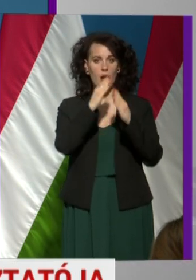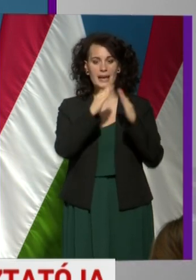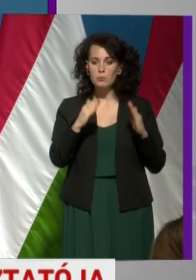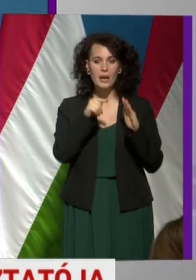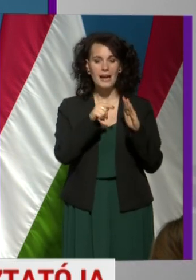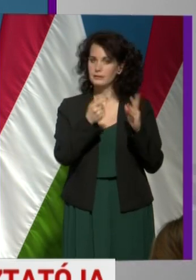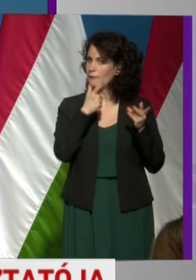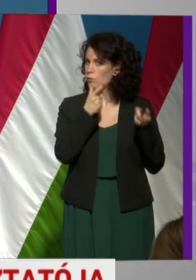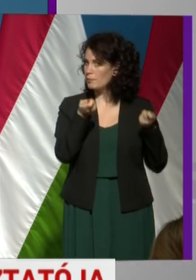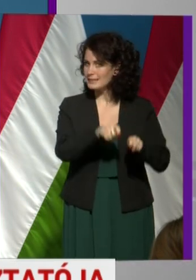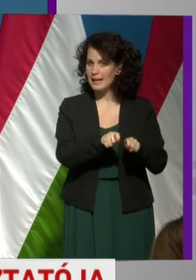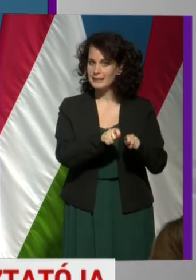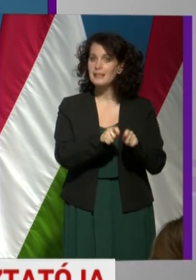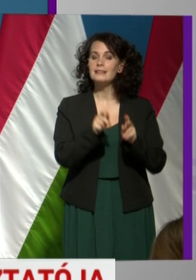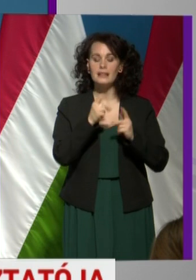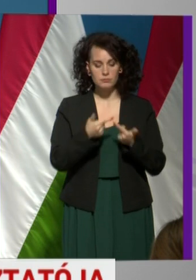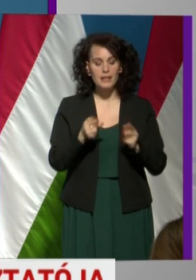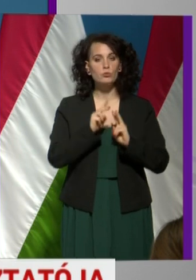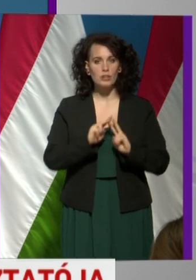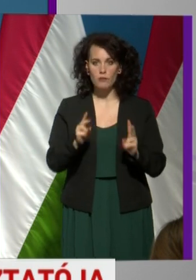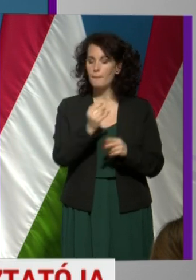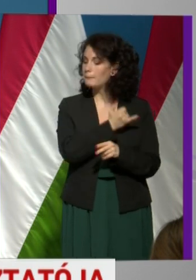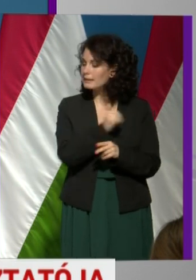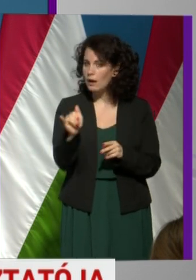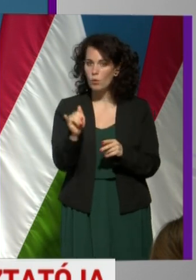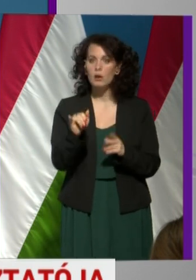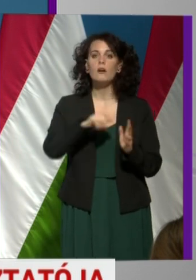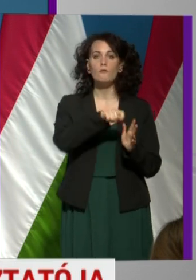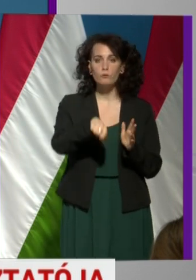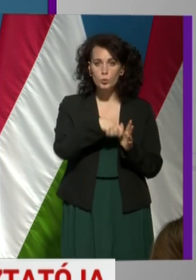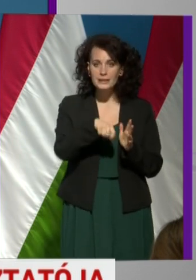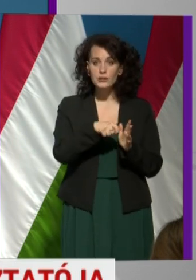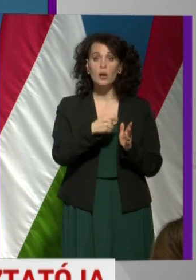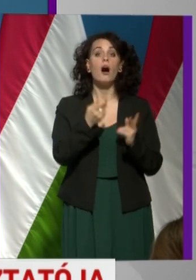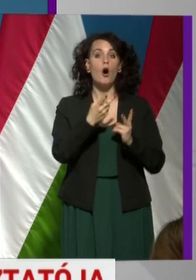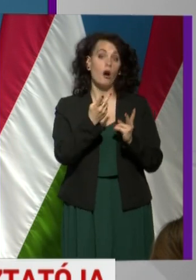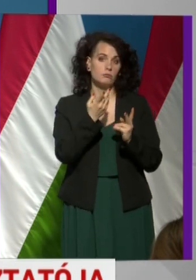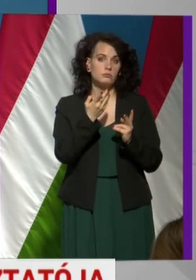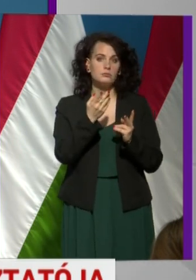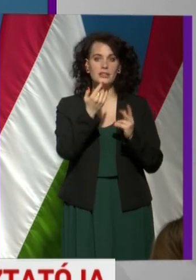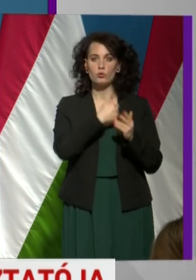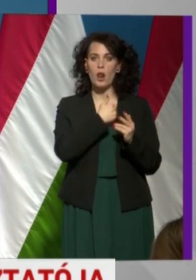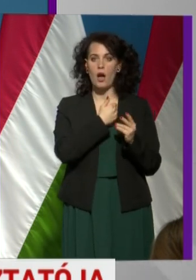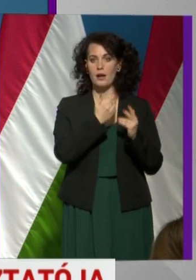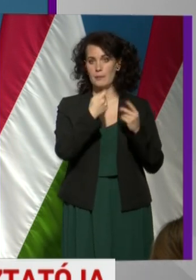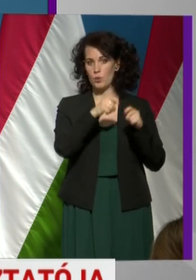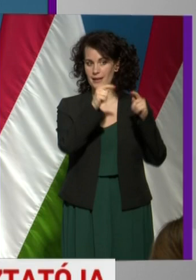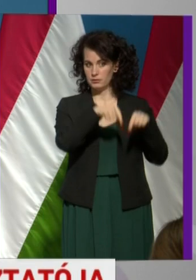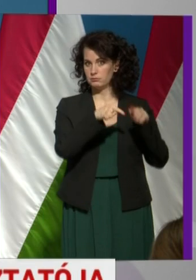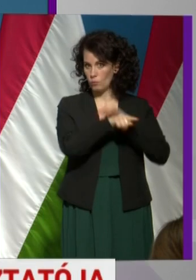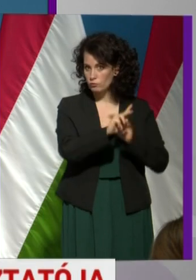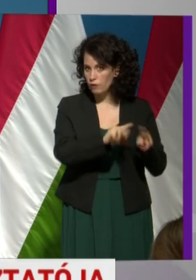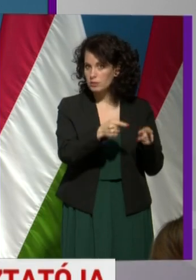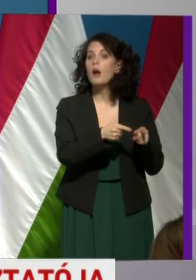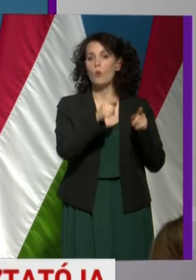zárjuk be, tehát továbbra is mód van arra mindenhol, hogy a főzés, ahol az iskola épületében történik, ott ez ott